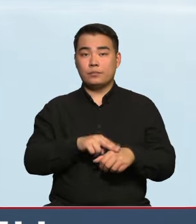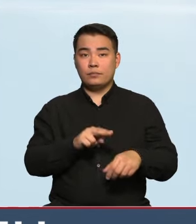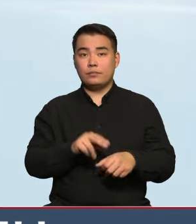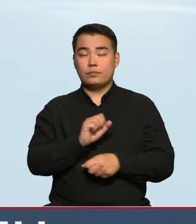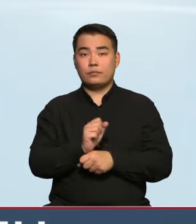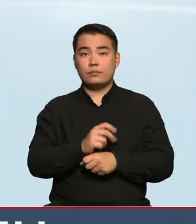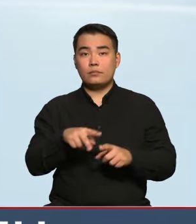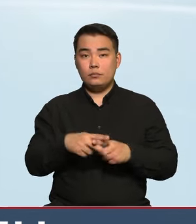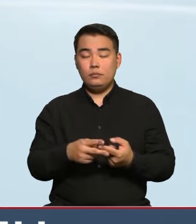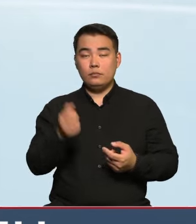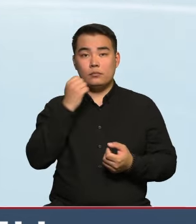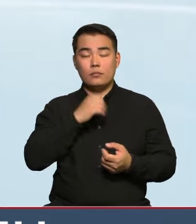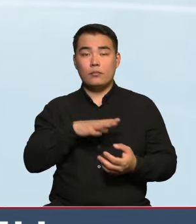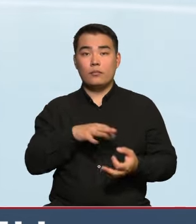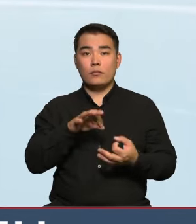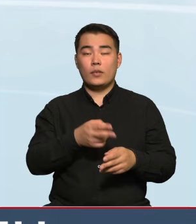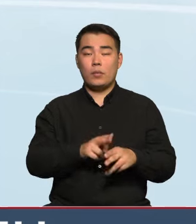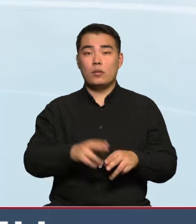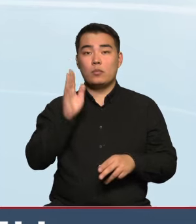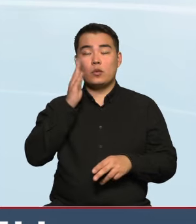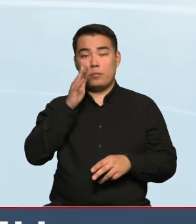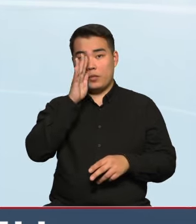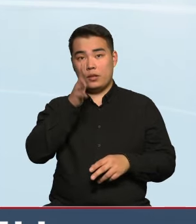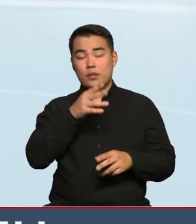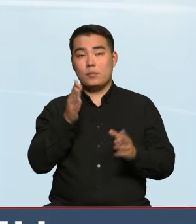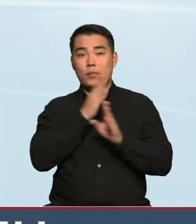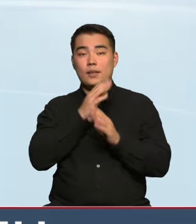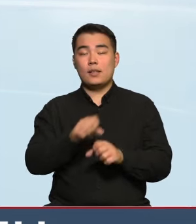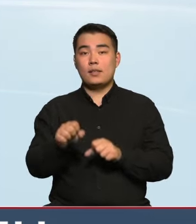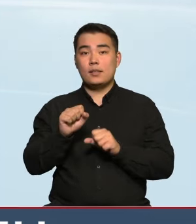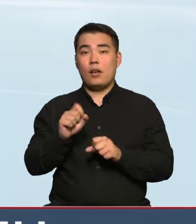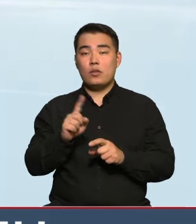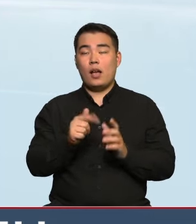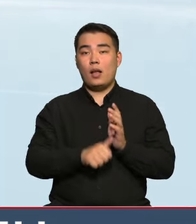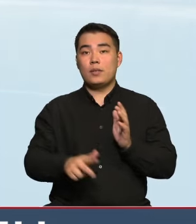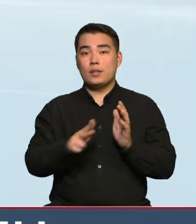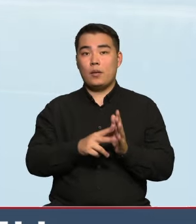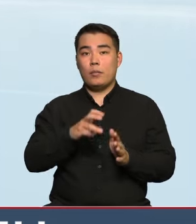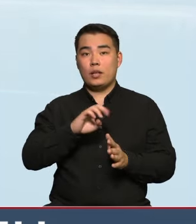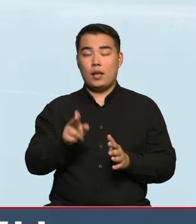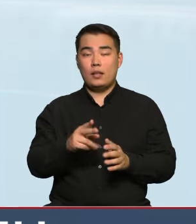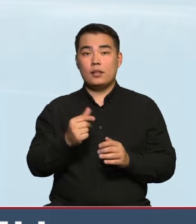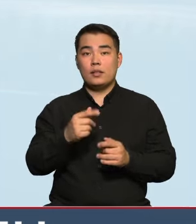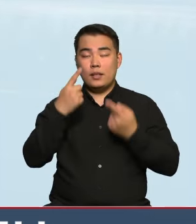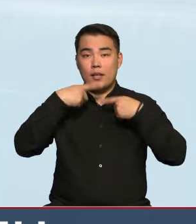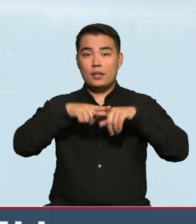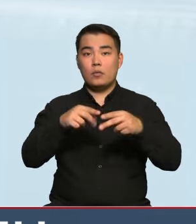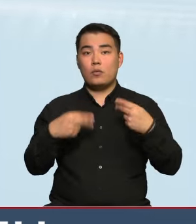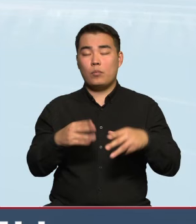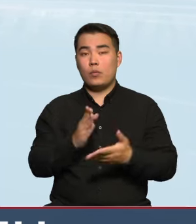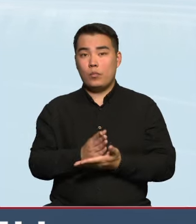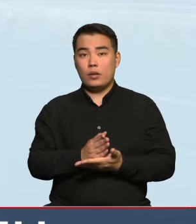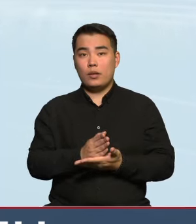көліктердің тең жартысы тозған. Сондықтан алдағы 5 жылда табиғатты қорғау ұйымдары үшін 68 миллиард теңгеге техникалар сатып